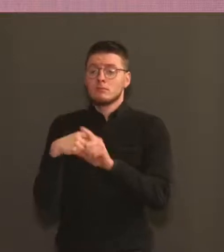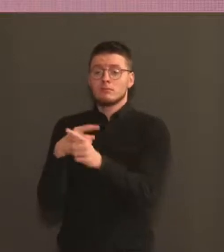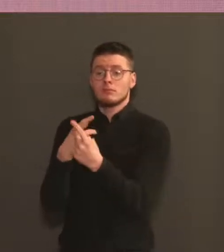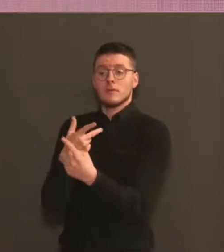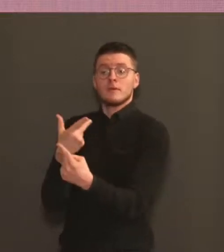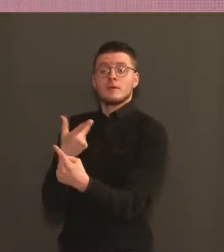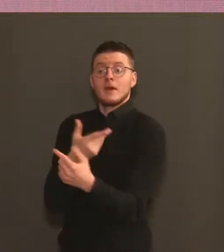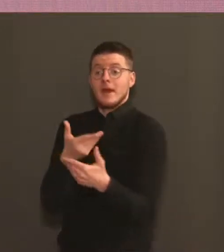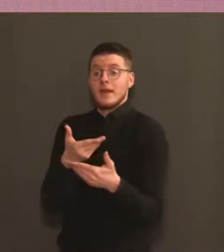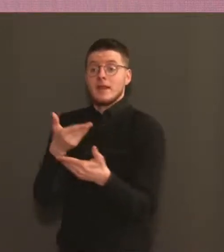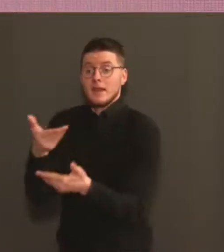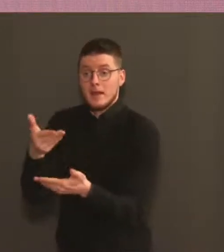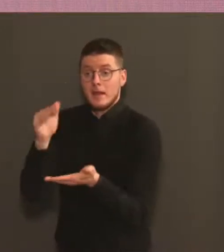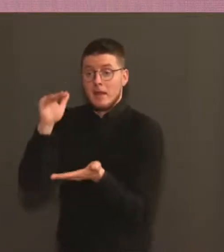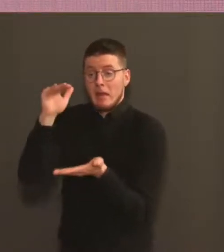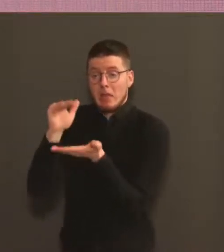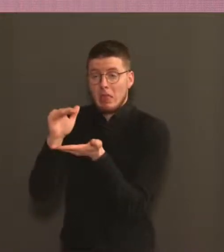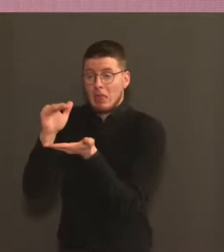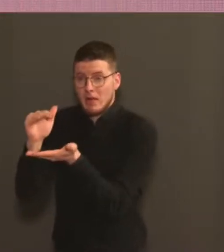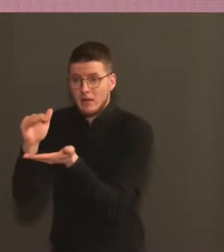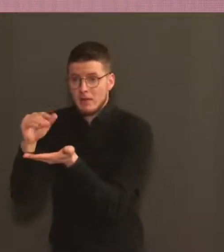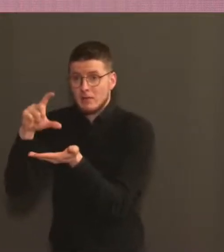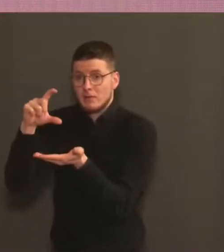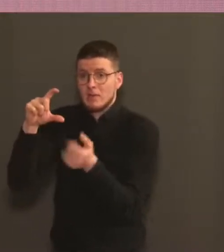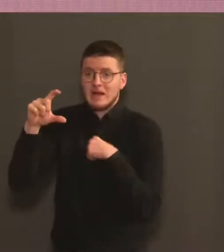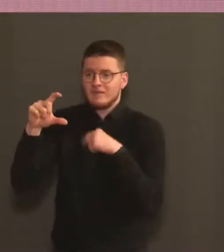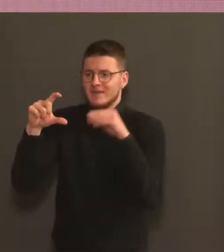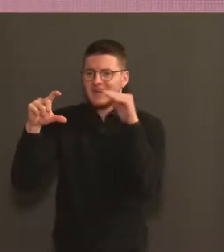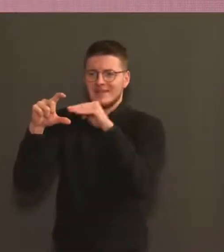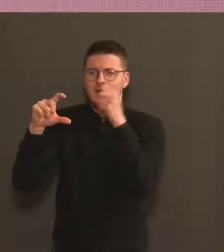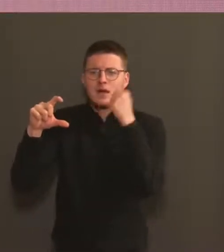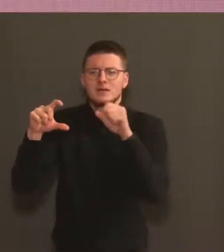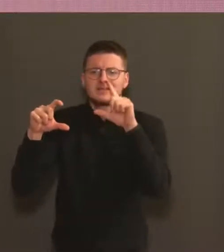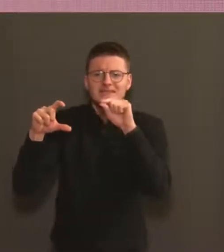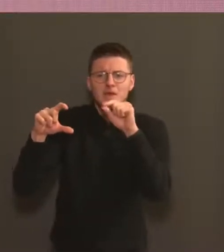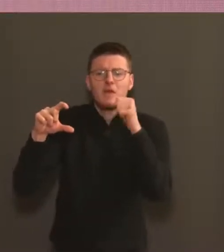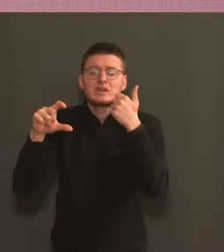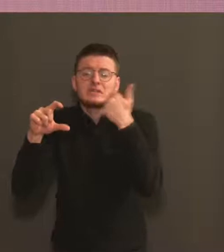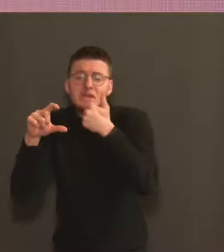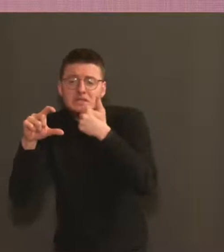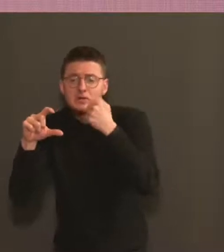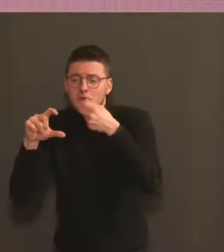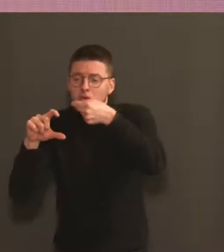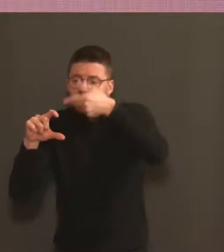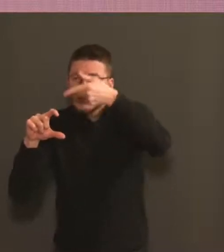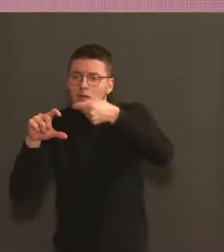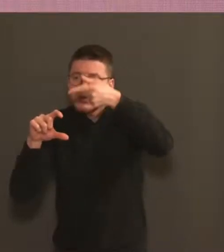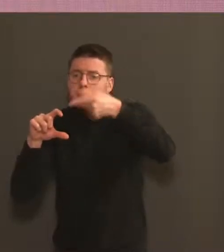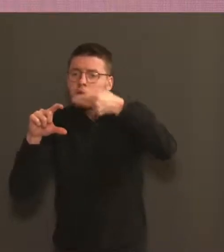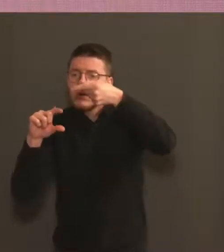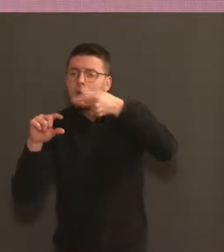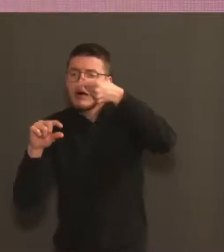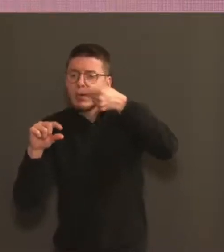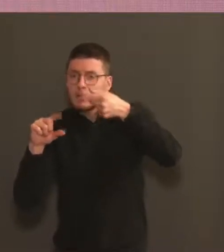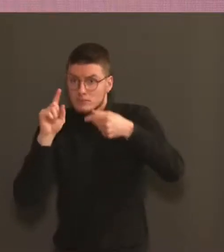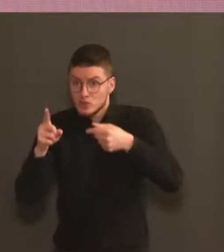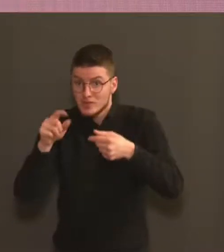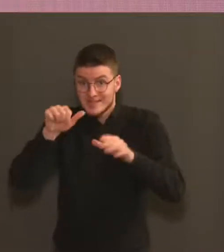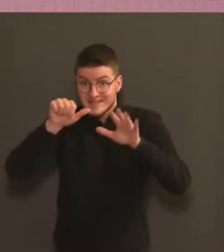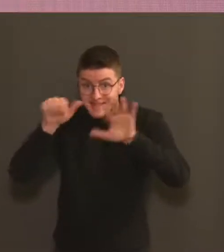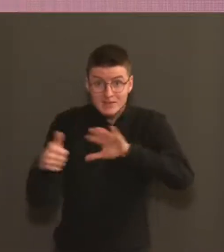Een flesje met daarin 10 dozen of 6 dozen moet binnen 6 uur worden